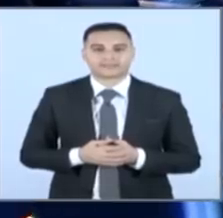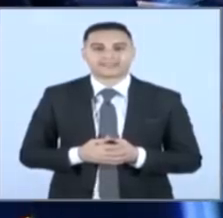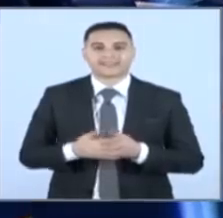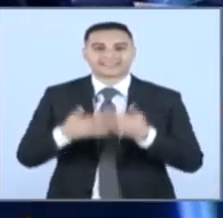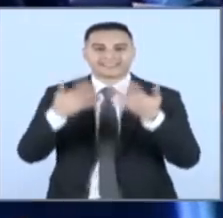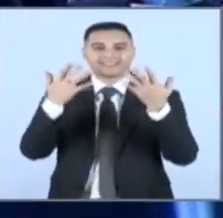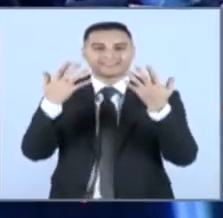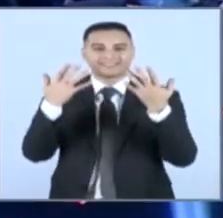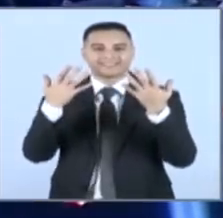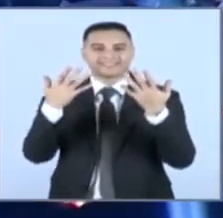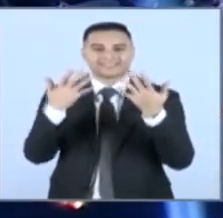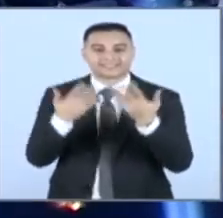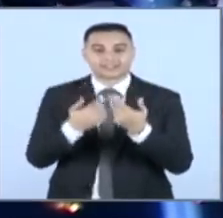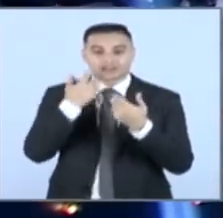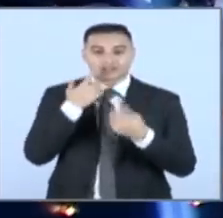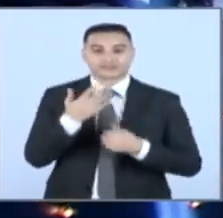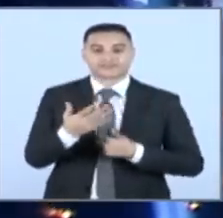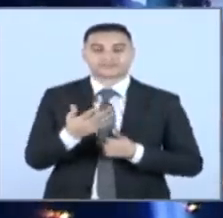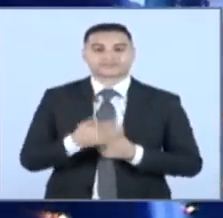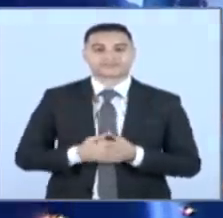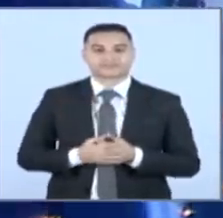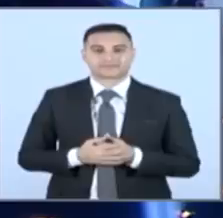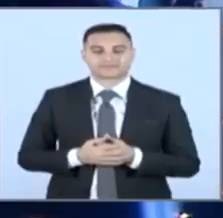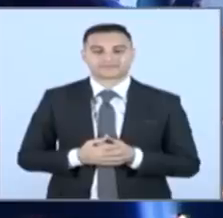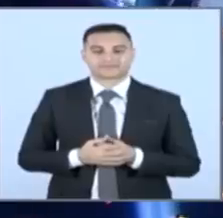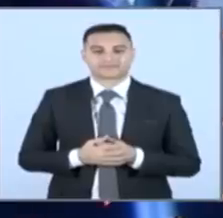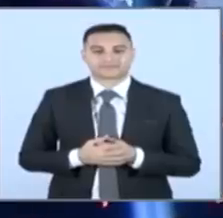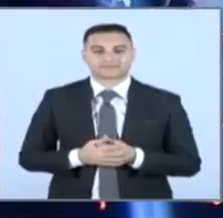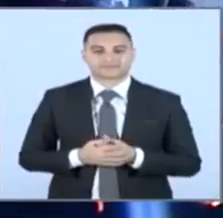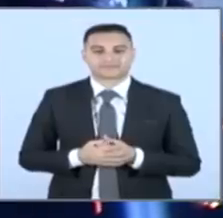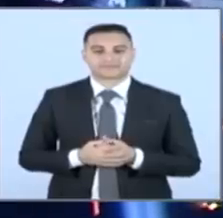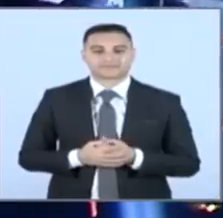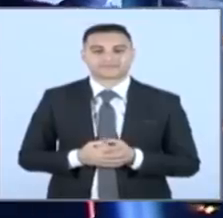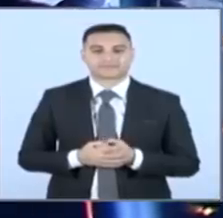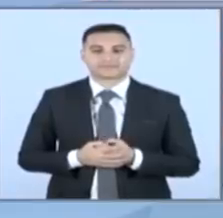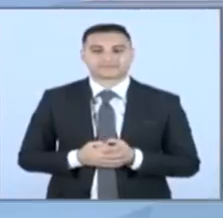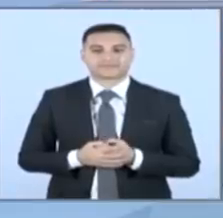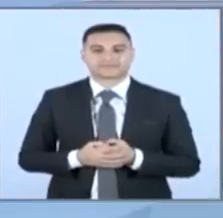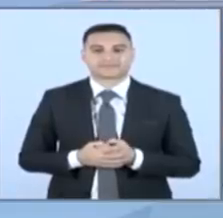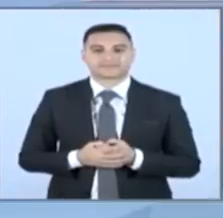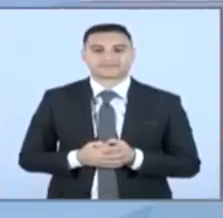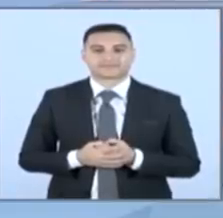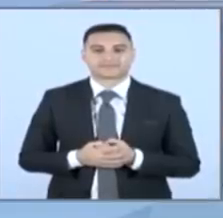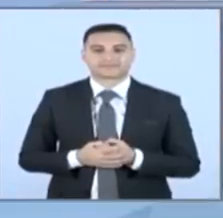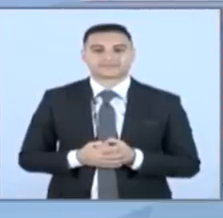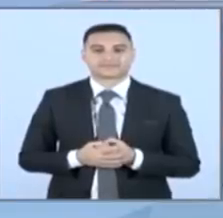على بالك. حصل خير. برافو عليك.